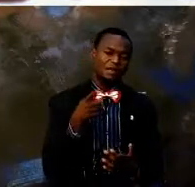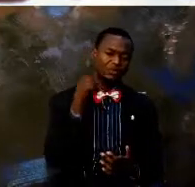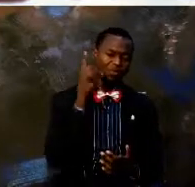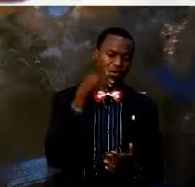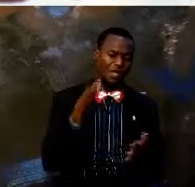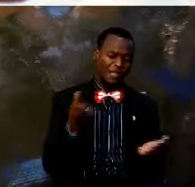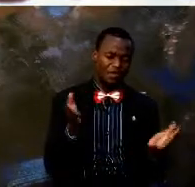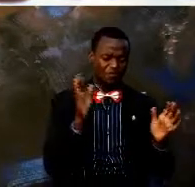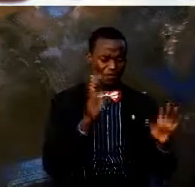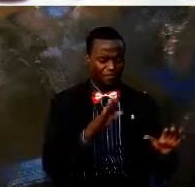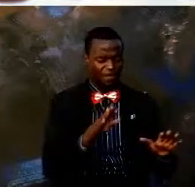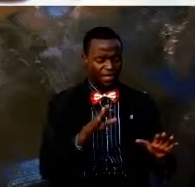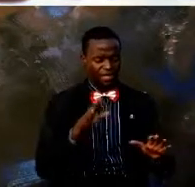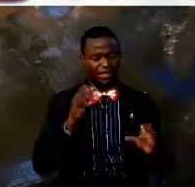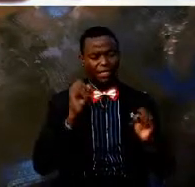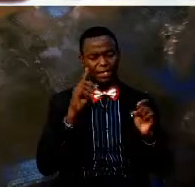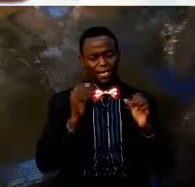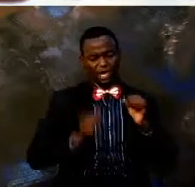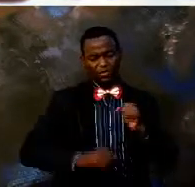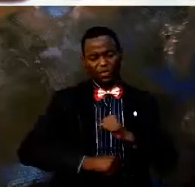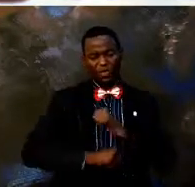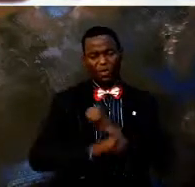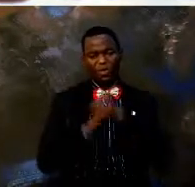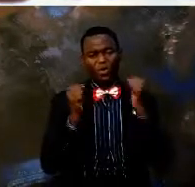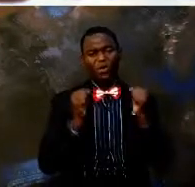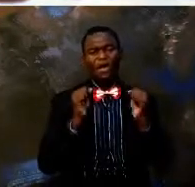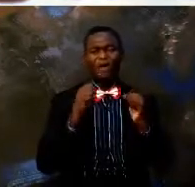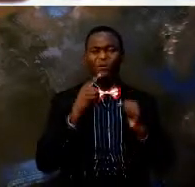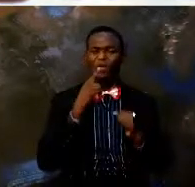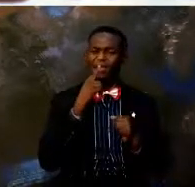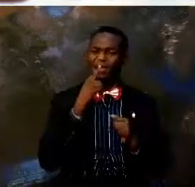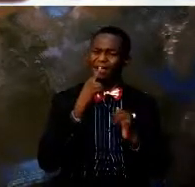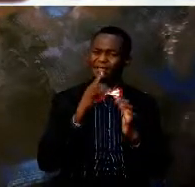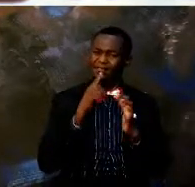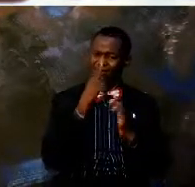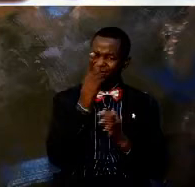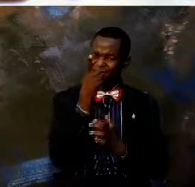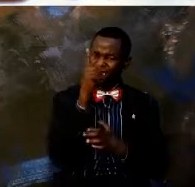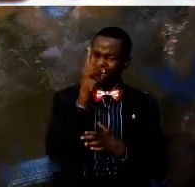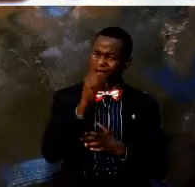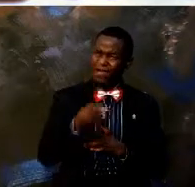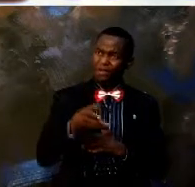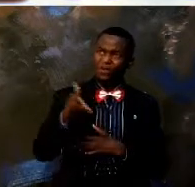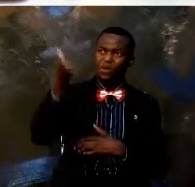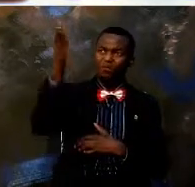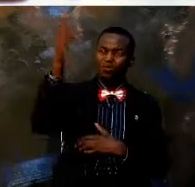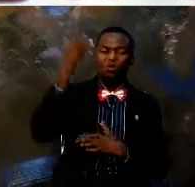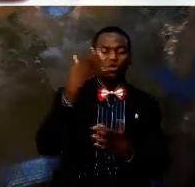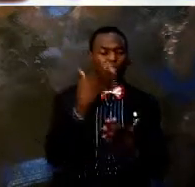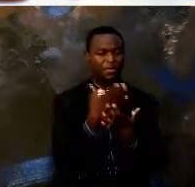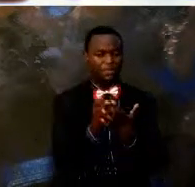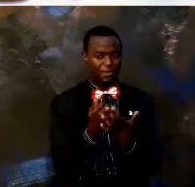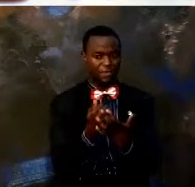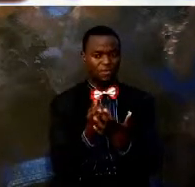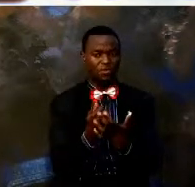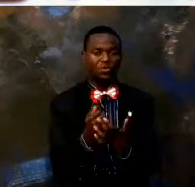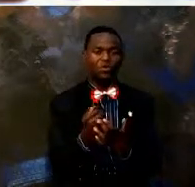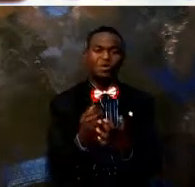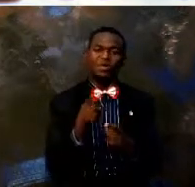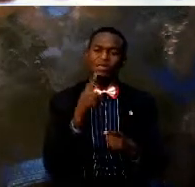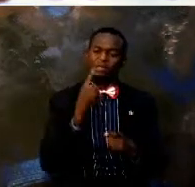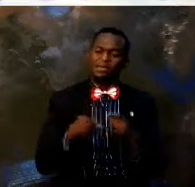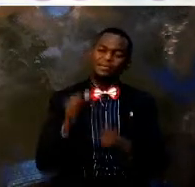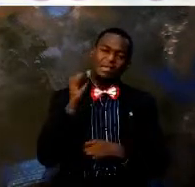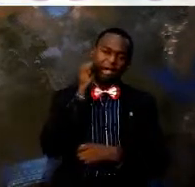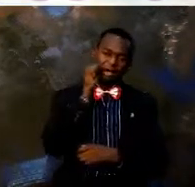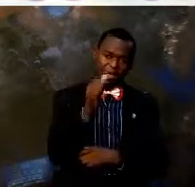aliyekufa ili atuokoe lazima awe na sifa awe Mungu? Kwa sababu kesi ya